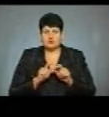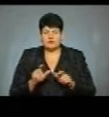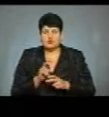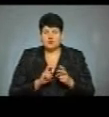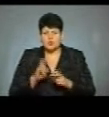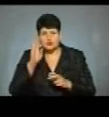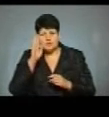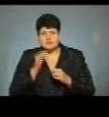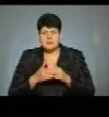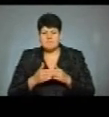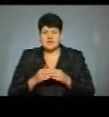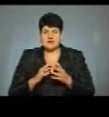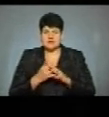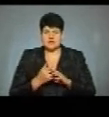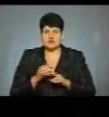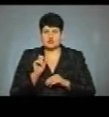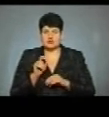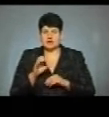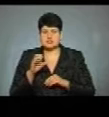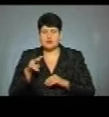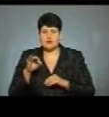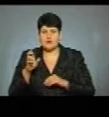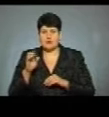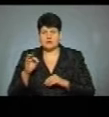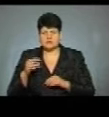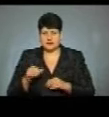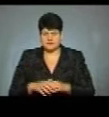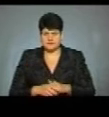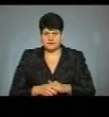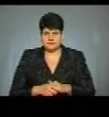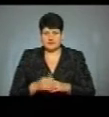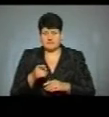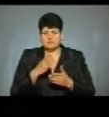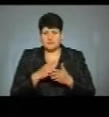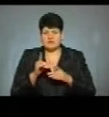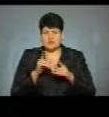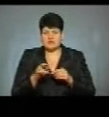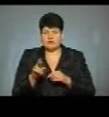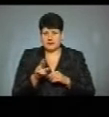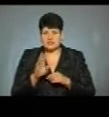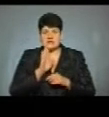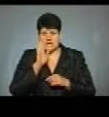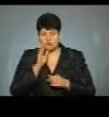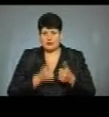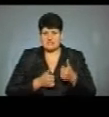шукають хлопця поблизу села Золота Слобода, каже директорка школи Оляна Гуцал. Він мав їхати в п'ятницю зранку на